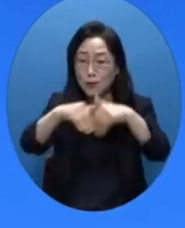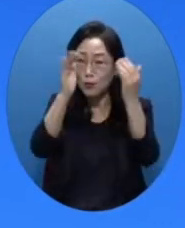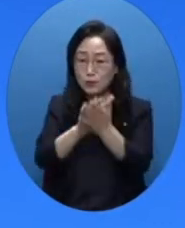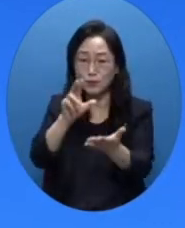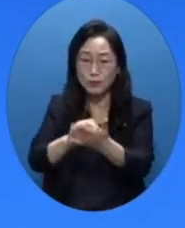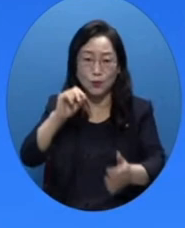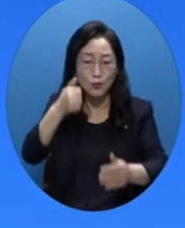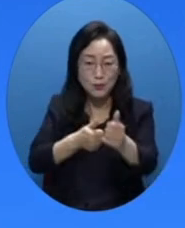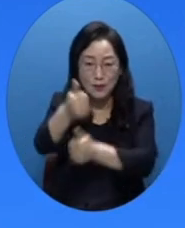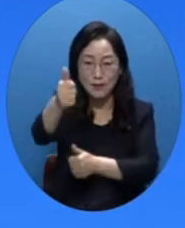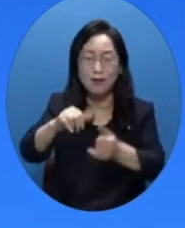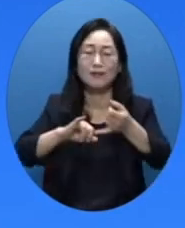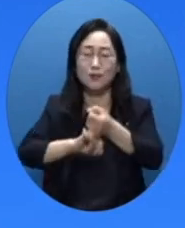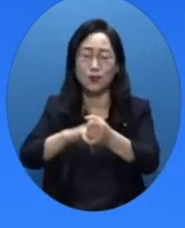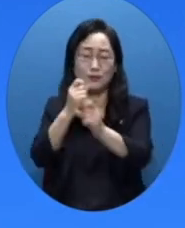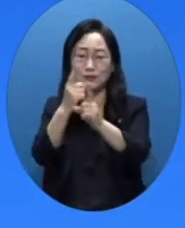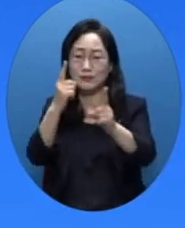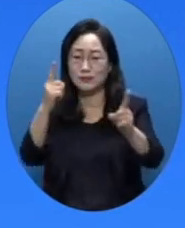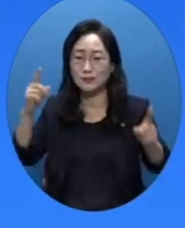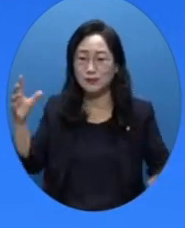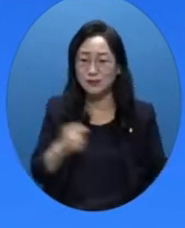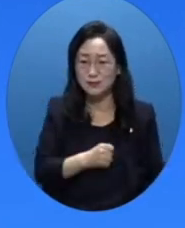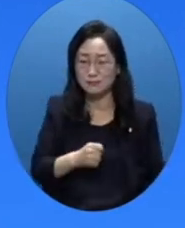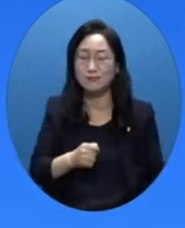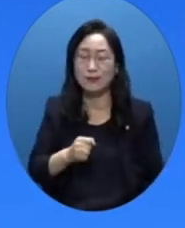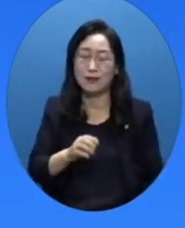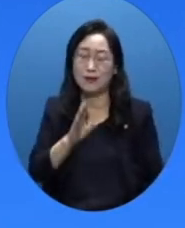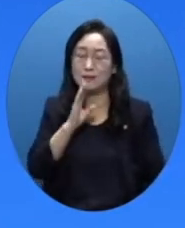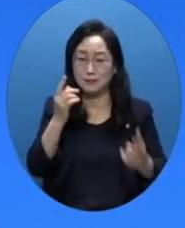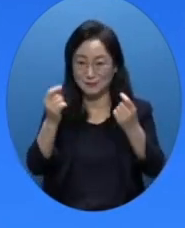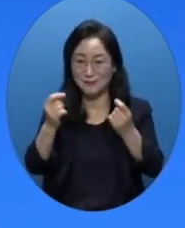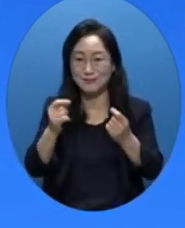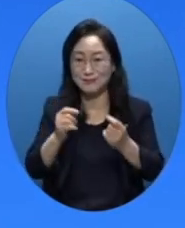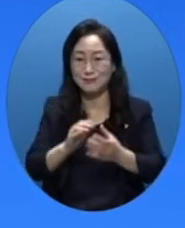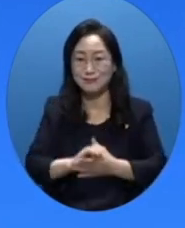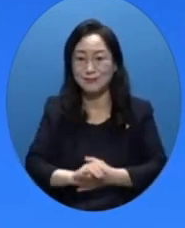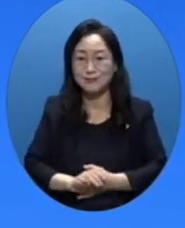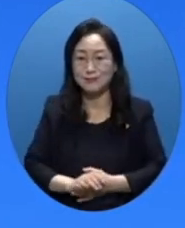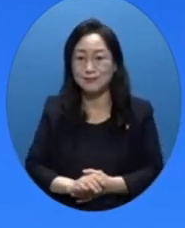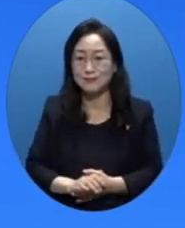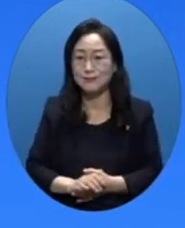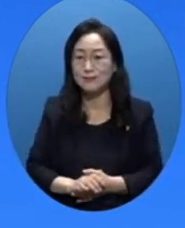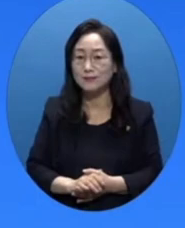되고 반드시 승리의 삶을 살아가게 될 것입니다.